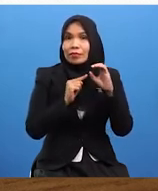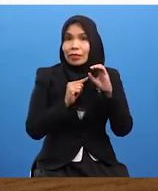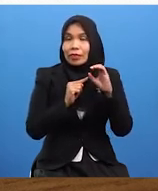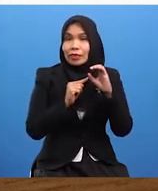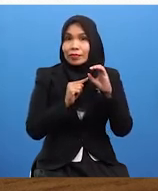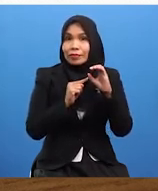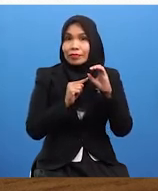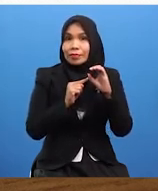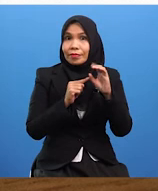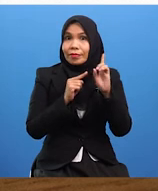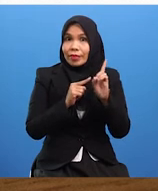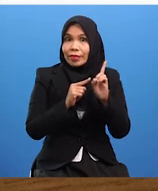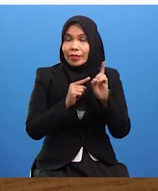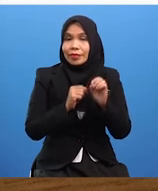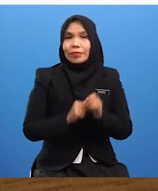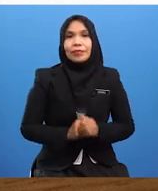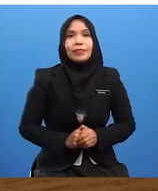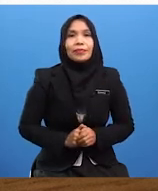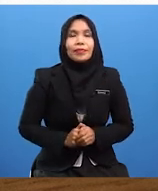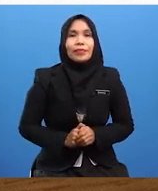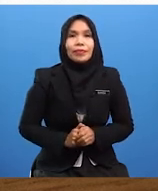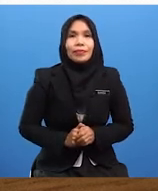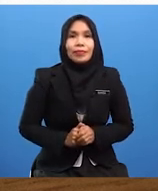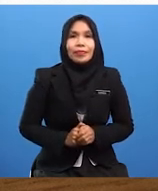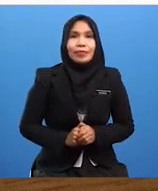Span. D. Perus cat.